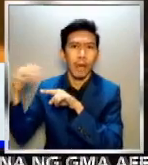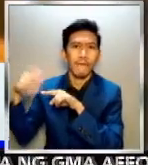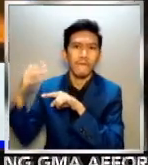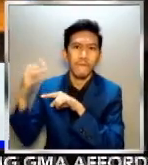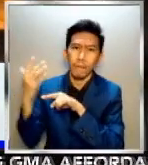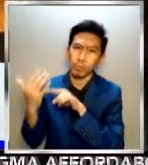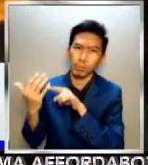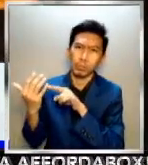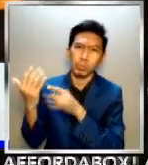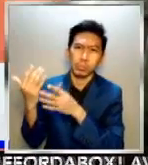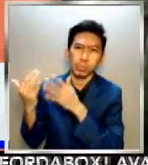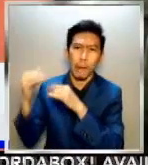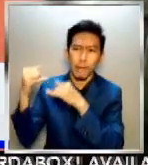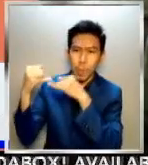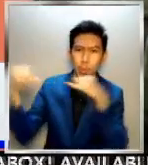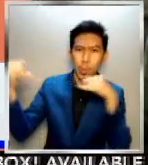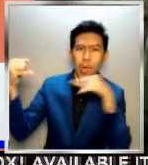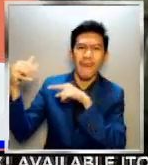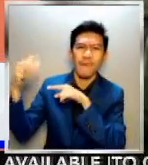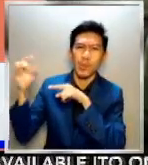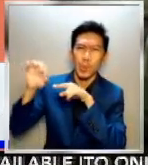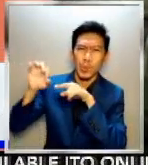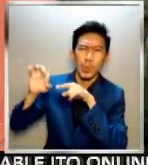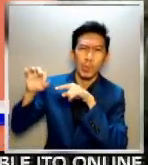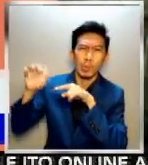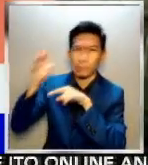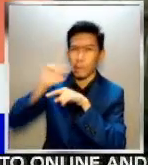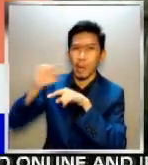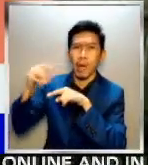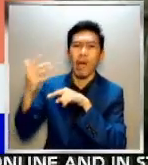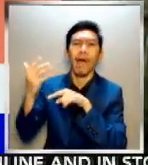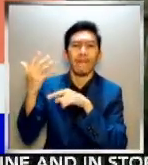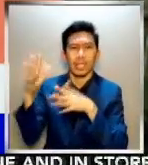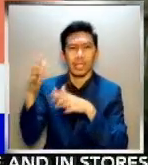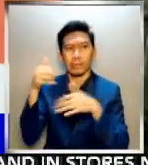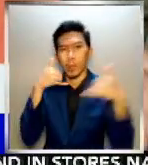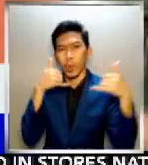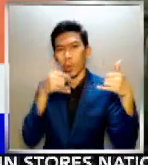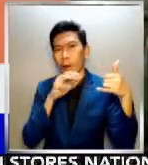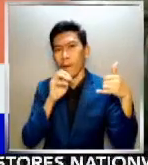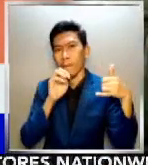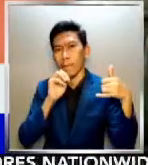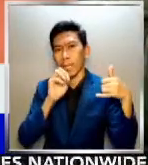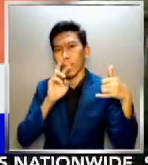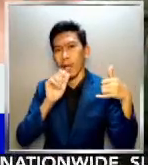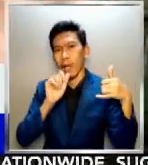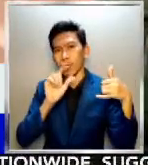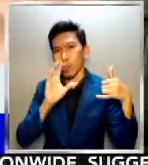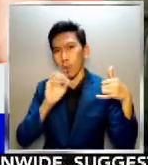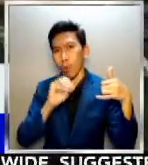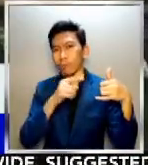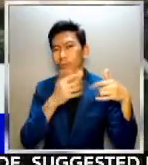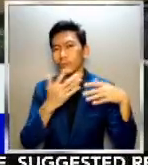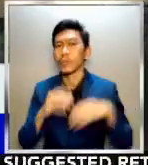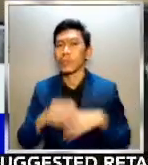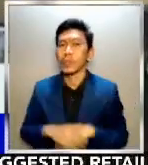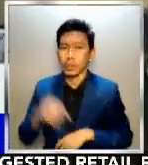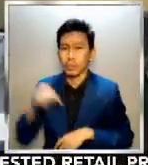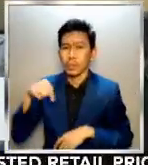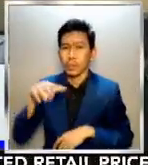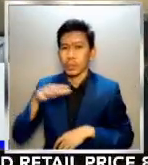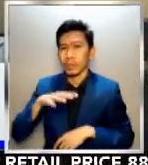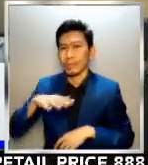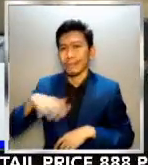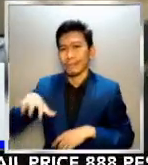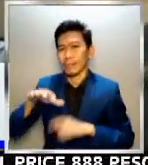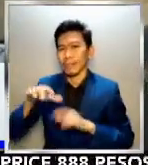Meralco. Kinakatakutan kasi talaga namin dito is yung sunog. No? Kaya kami every time na nagkakaroon ng ganito,